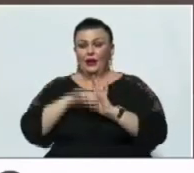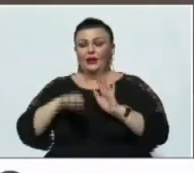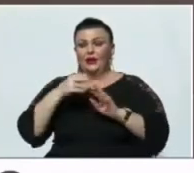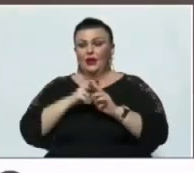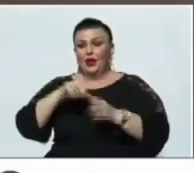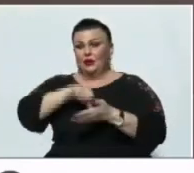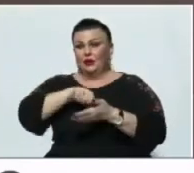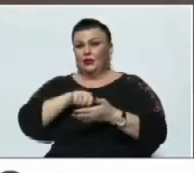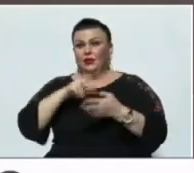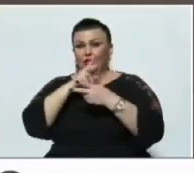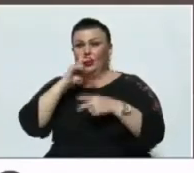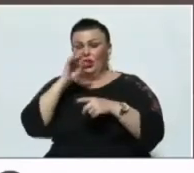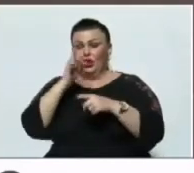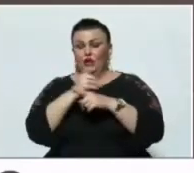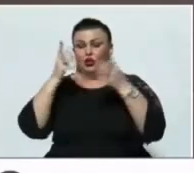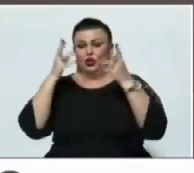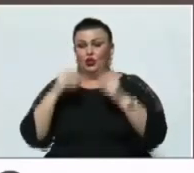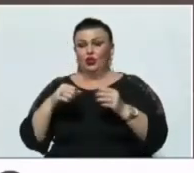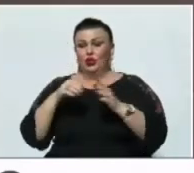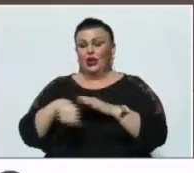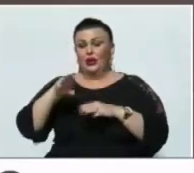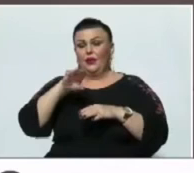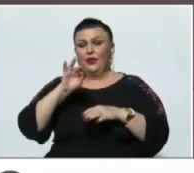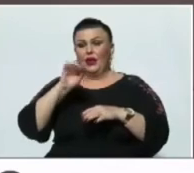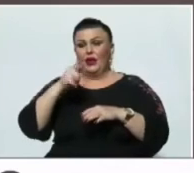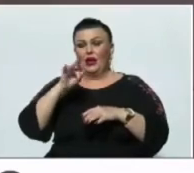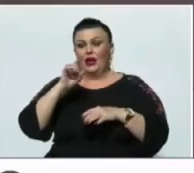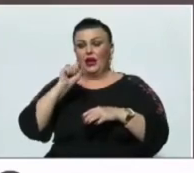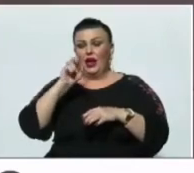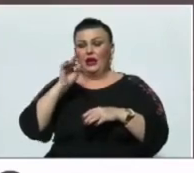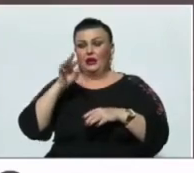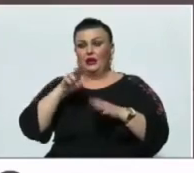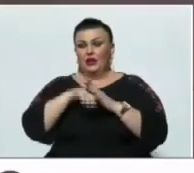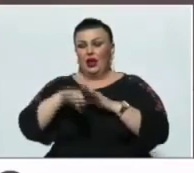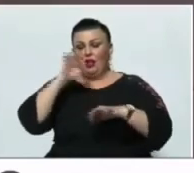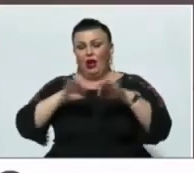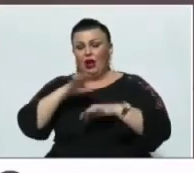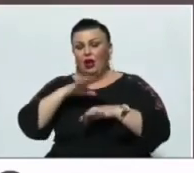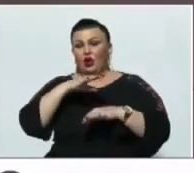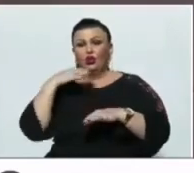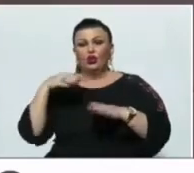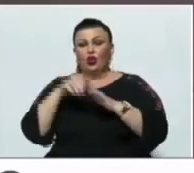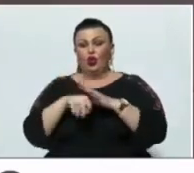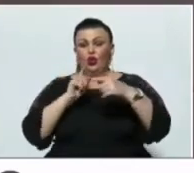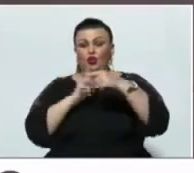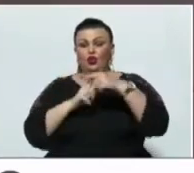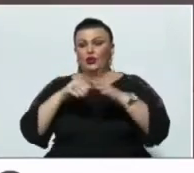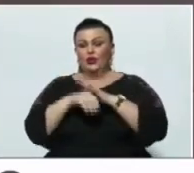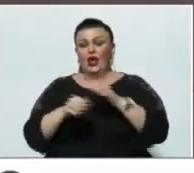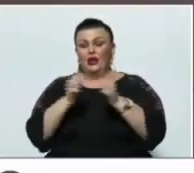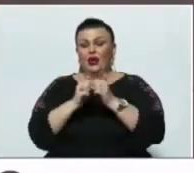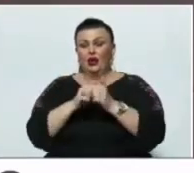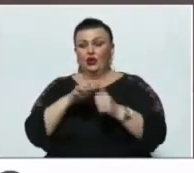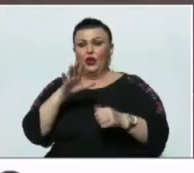görünür ki, ilk günlərdən Gənclər Fondunun miqrasiya könüllüsünə, layihələrinə çox müsbət dəstək və yanaşması olub və o